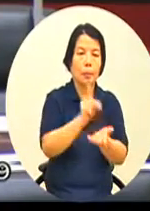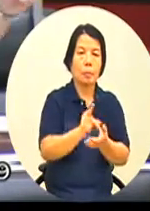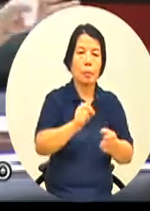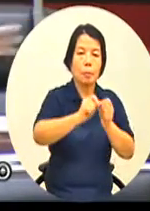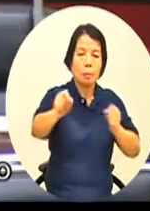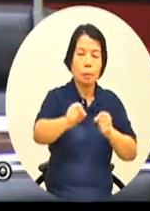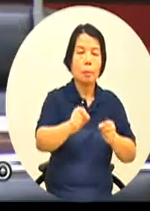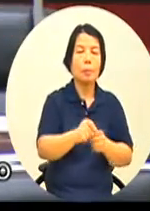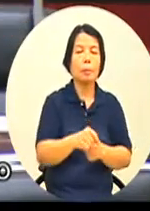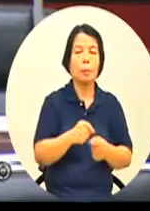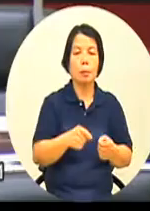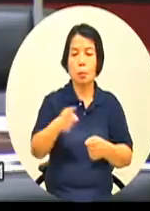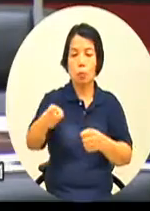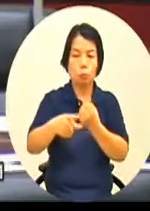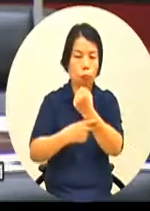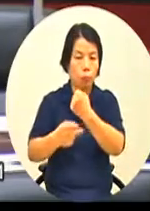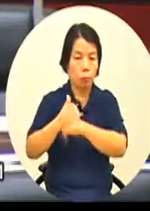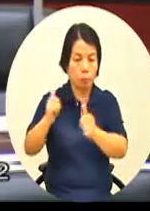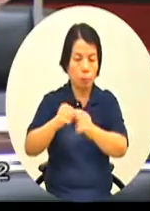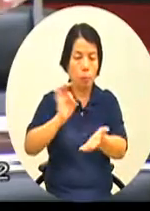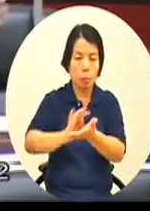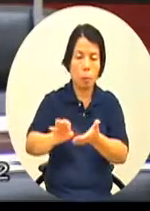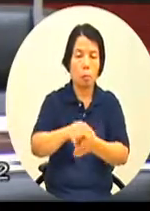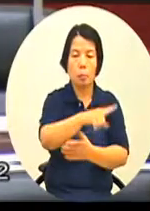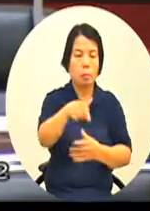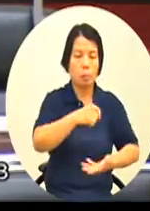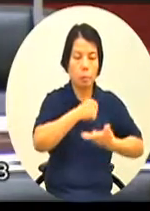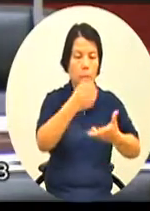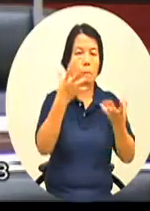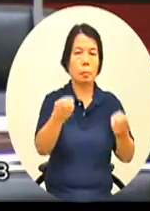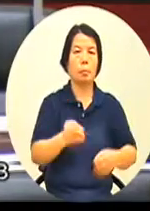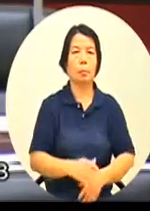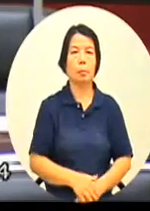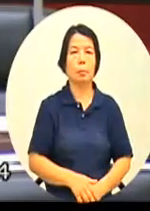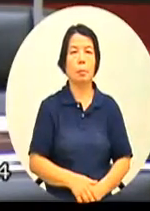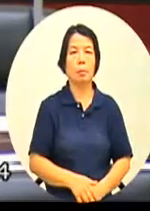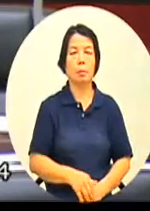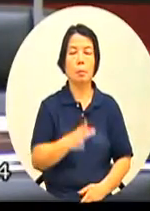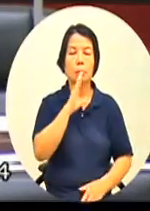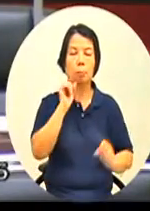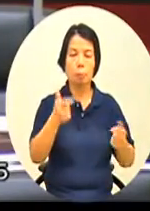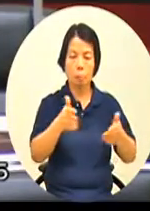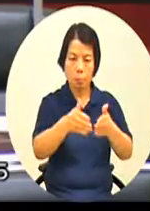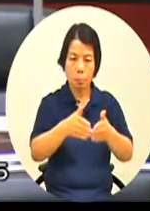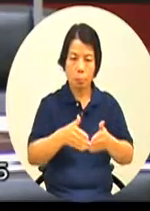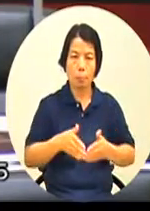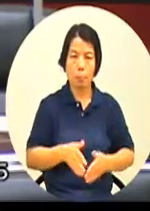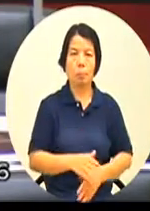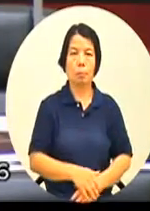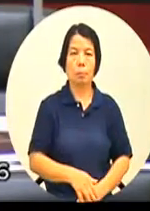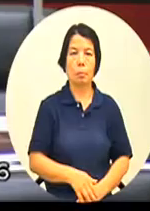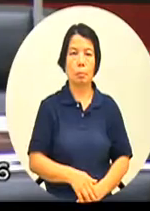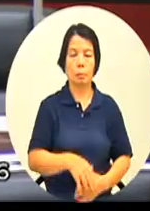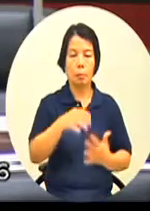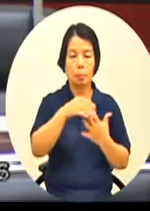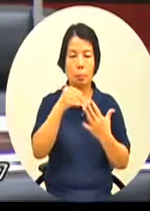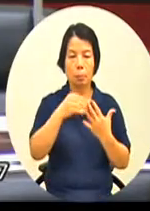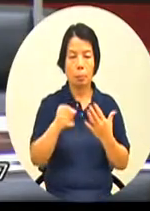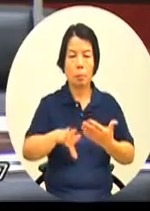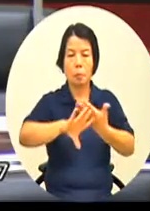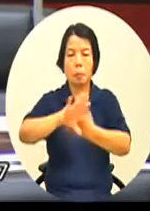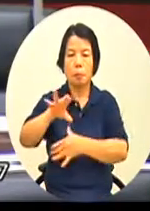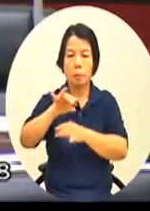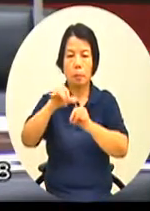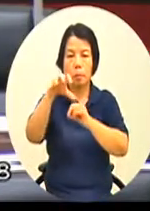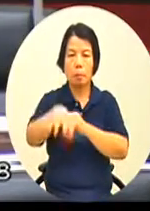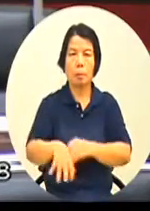大家都没意见；盖在前进区，这个也都没有意见。啊，是不是呢？可以选择另外的地点，比